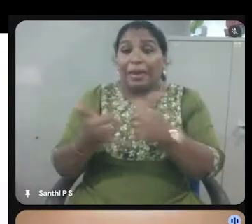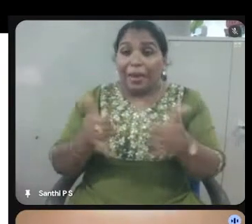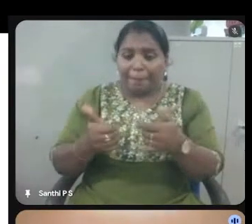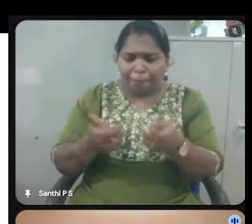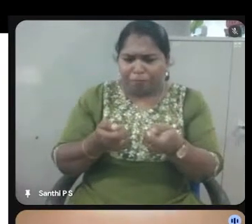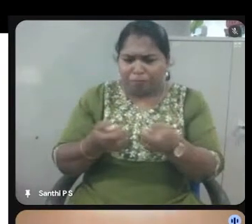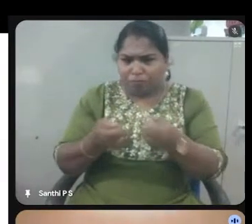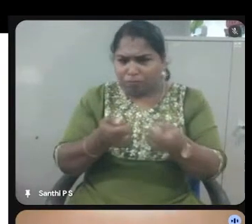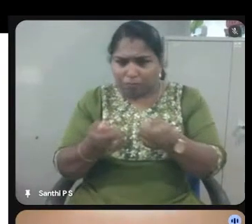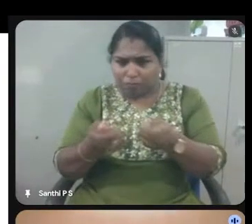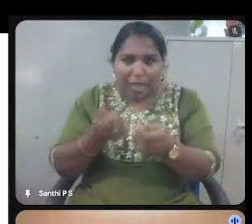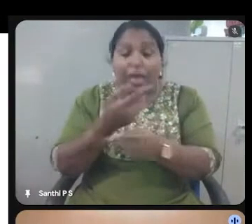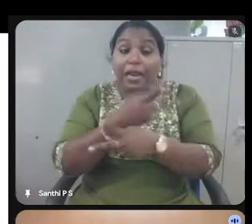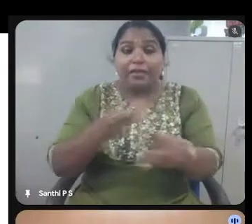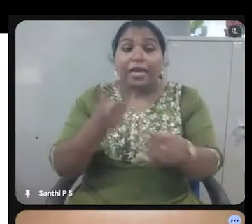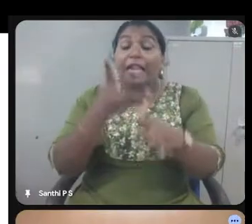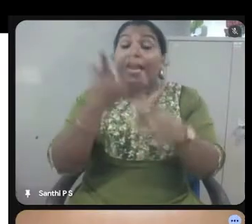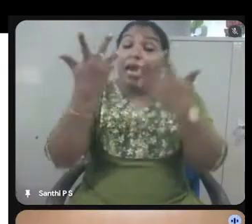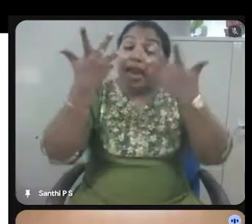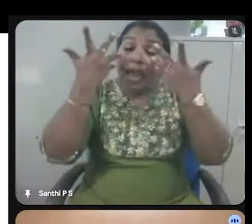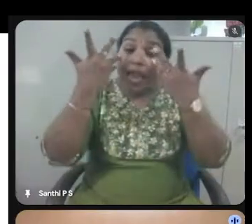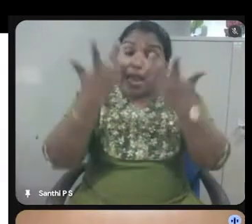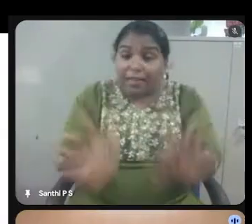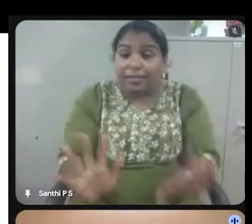ഒരു സ്ക്രീനുള്ള ഏതൊരു ഇലക്ട്രോണിക്